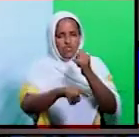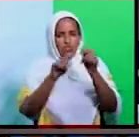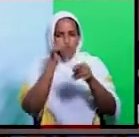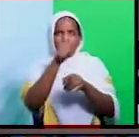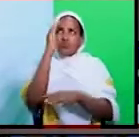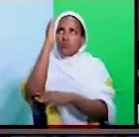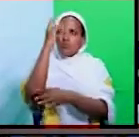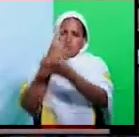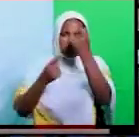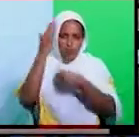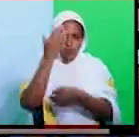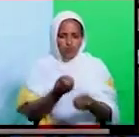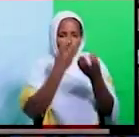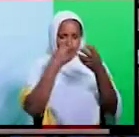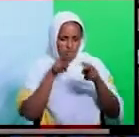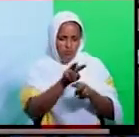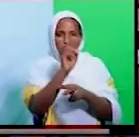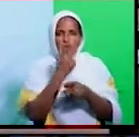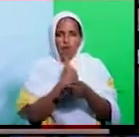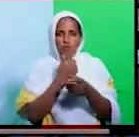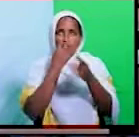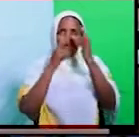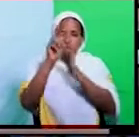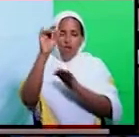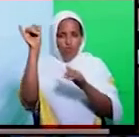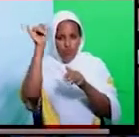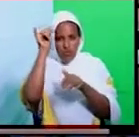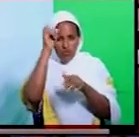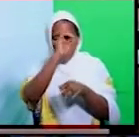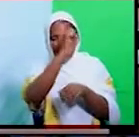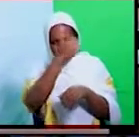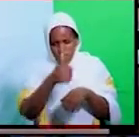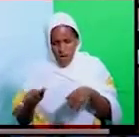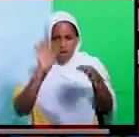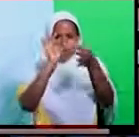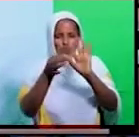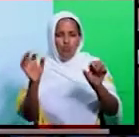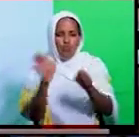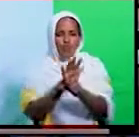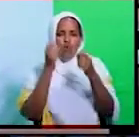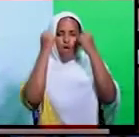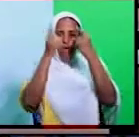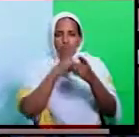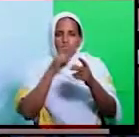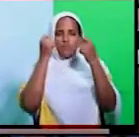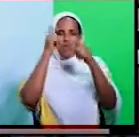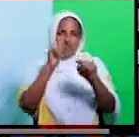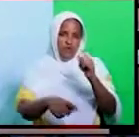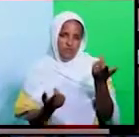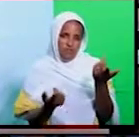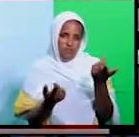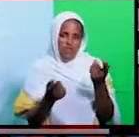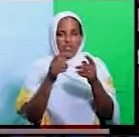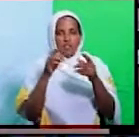ይለው የማይንቀውም እንዳለ። ሌላው የምንማረው የእግዚአብሔርን ቃል የምንማርበት ምክንያት ዓላማው